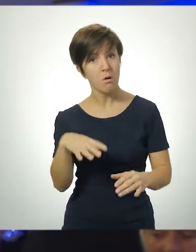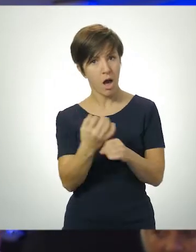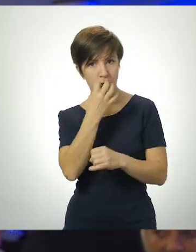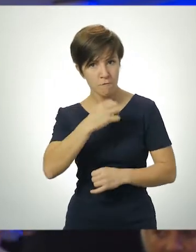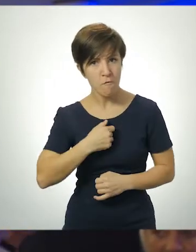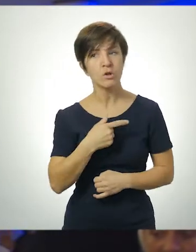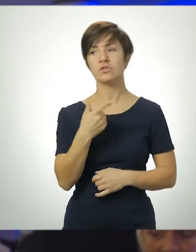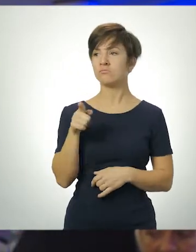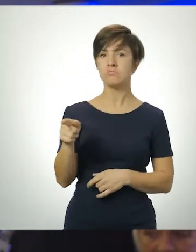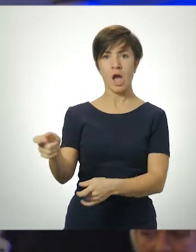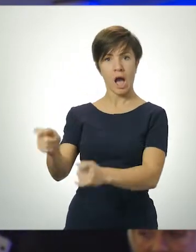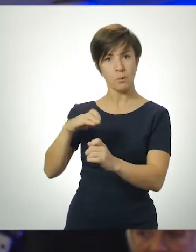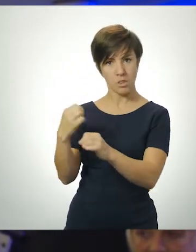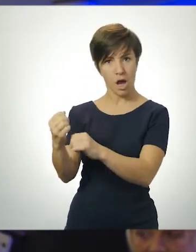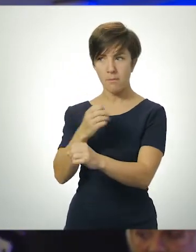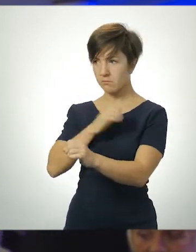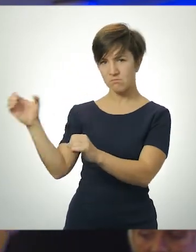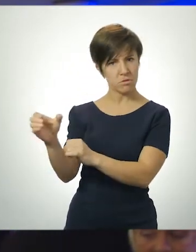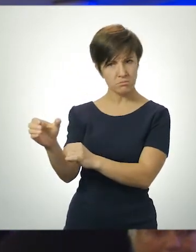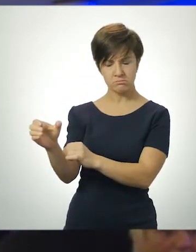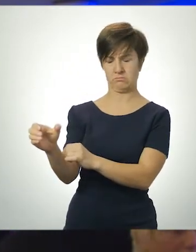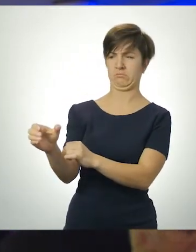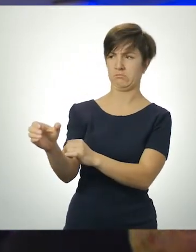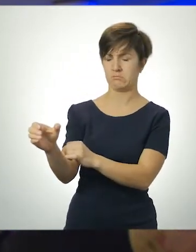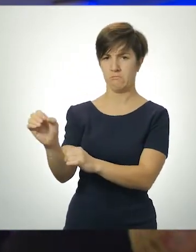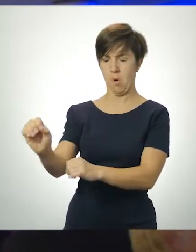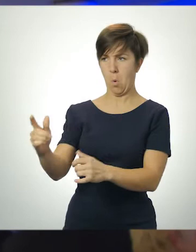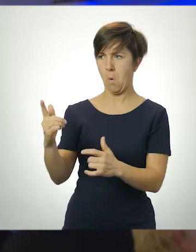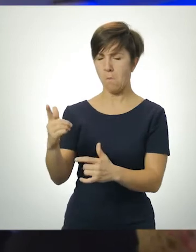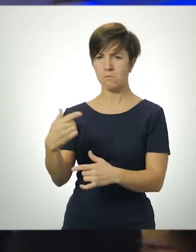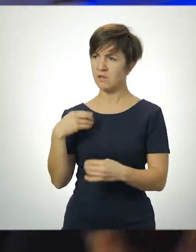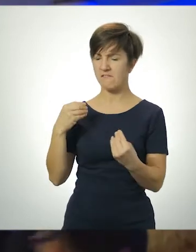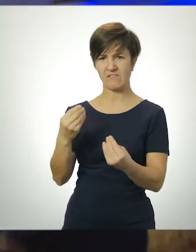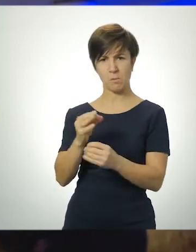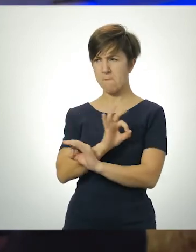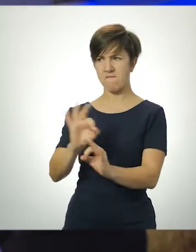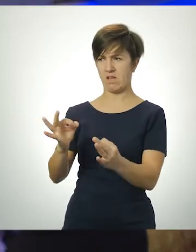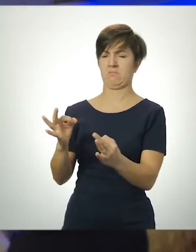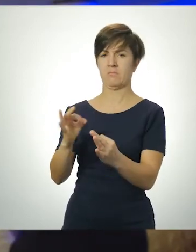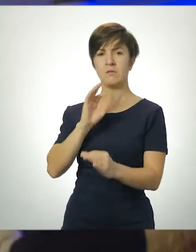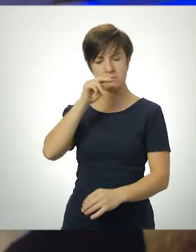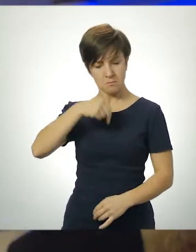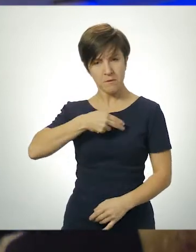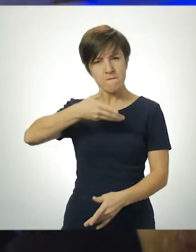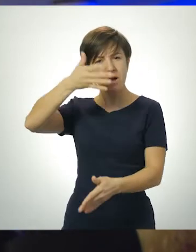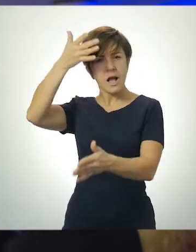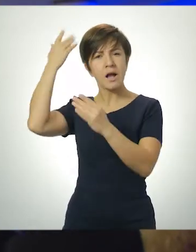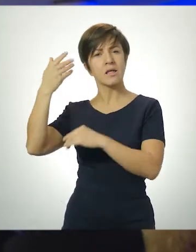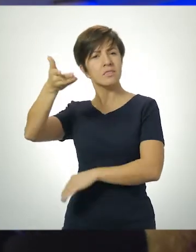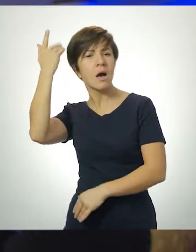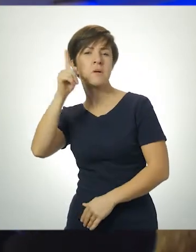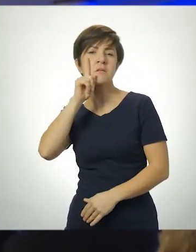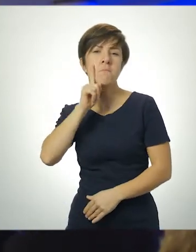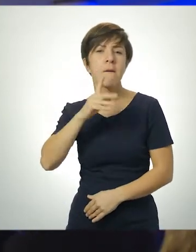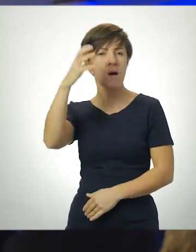super qualifiziert gewesen bin, nicht bekommen habe. Und das ist so ein bisschen der Auslöser dafür gewesen, mich mit meiner Vergangenheit zu beschäftigen und damit,